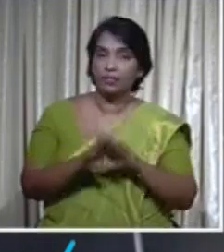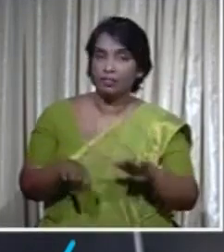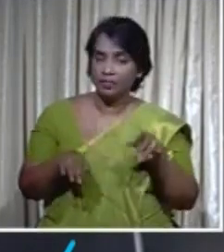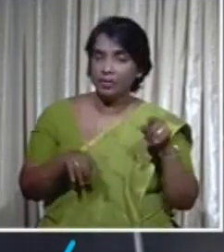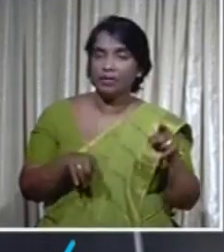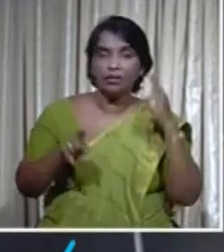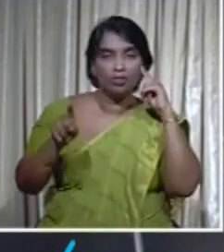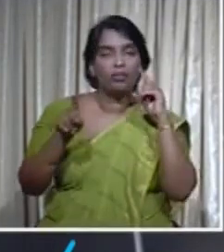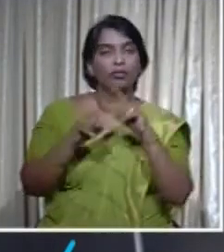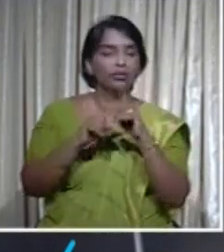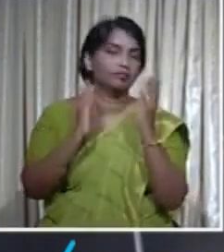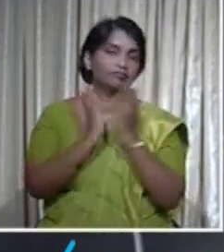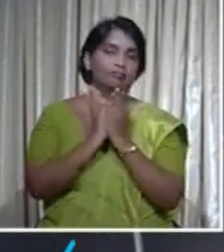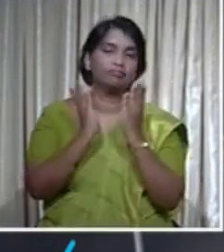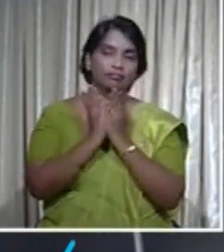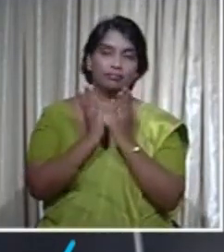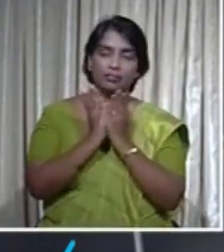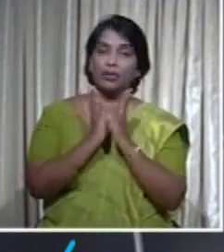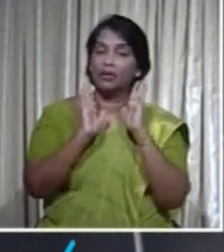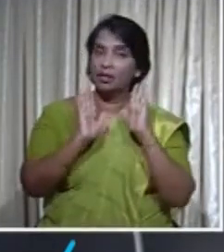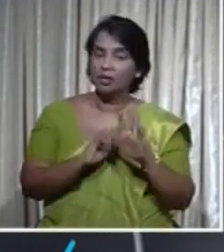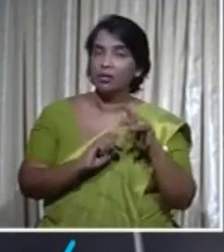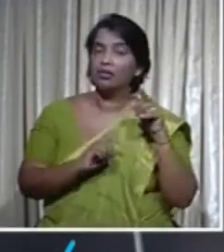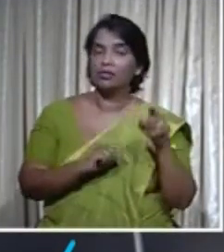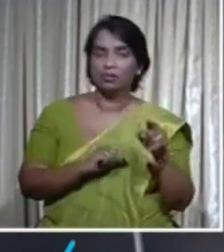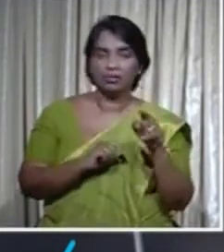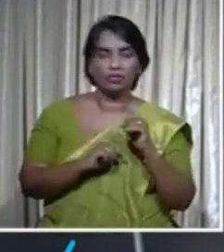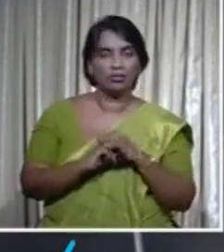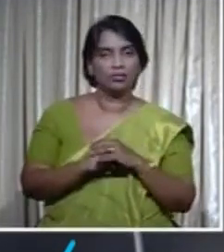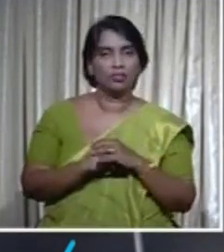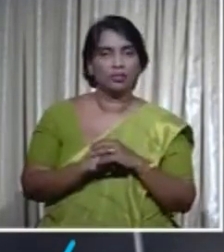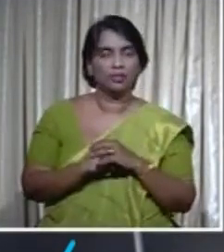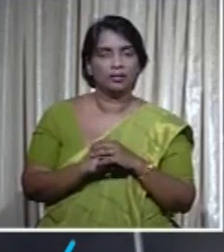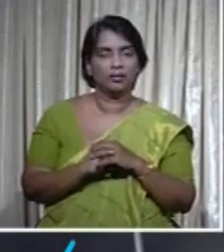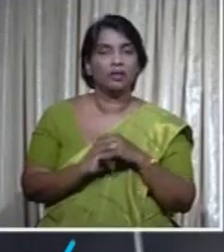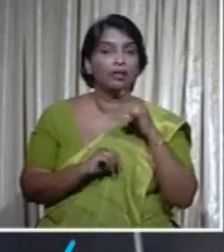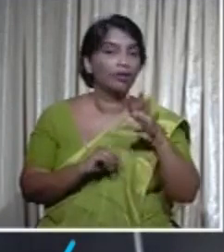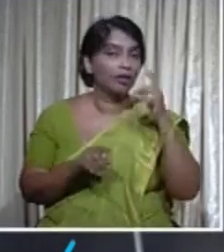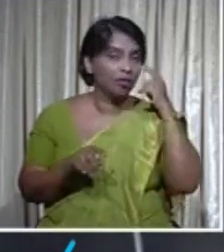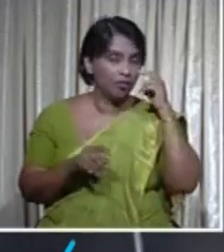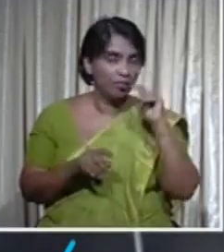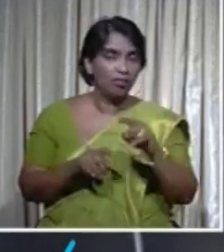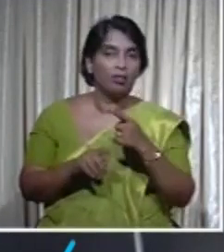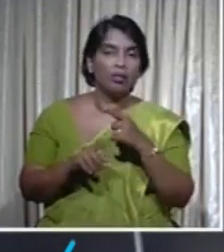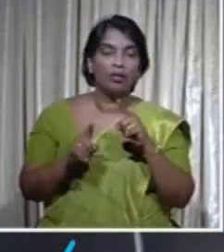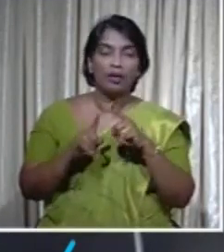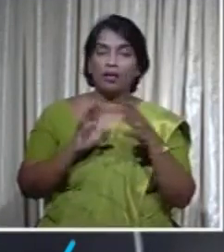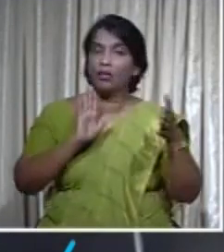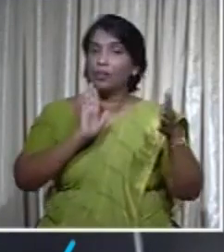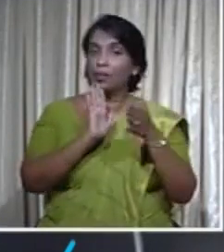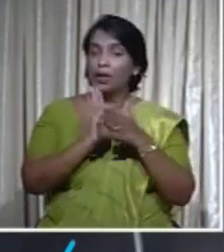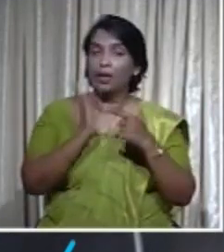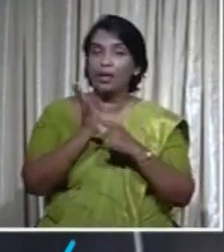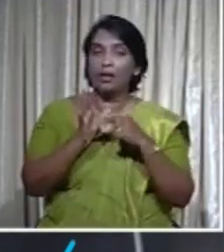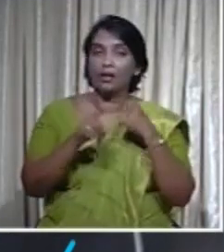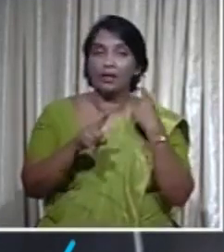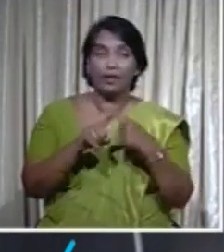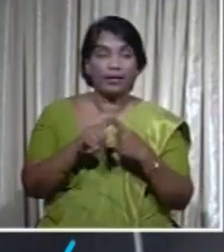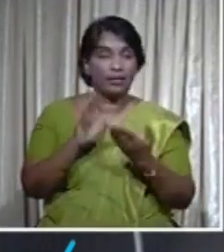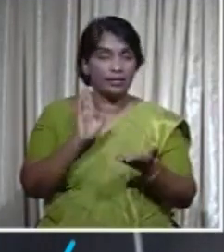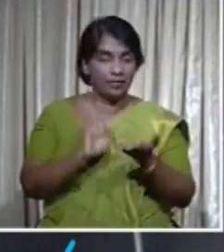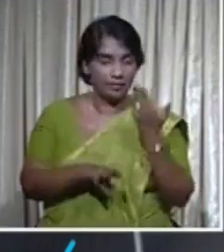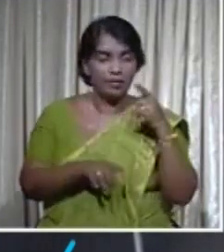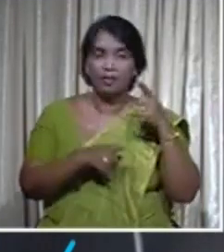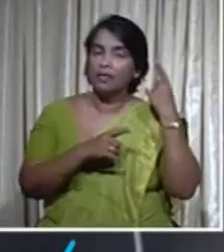கற்கிறார்கள் ஆனால் அதனுடைய வரி வீட்பு என்பது கூடுதலாக இருக்கிறது ஆகவே ஒரு